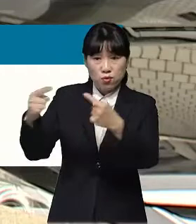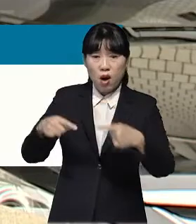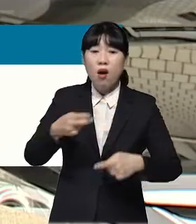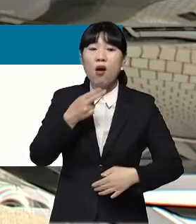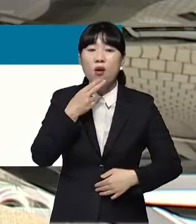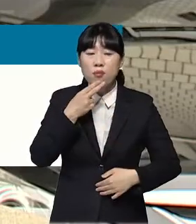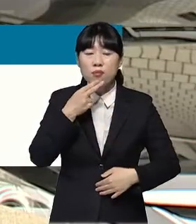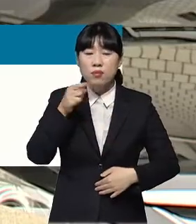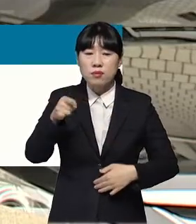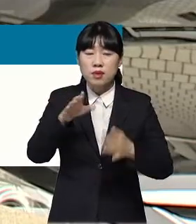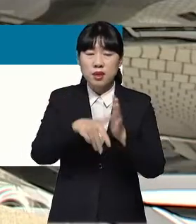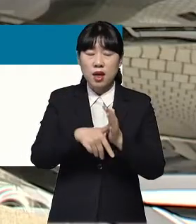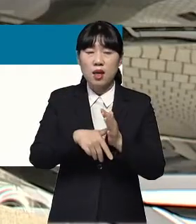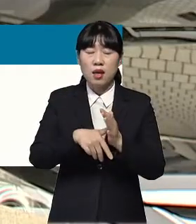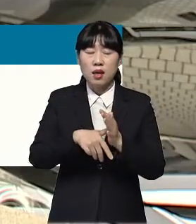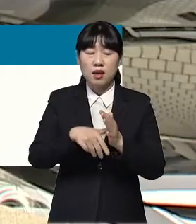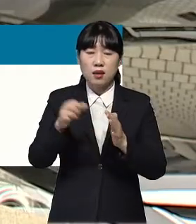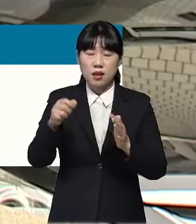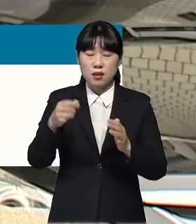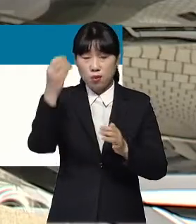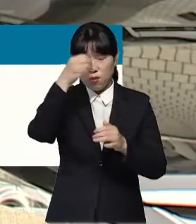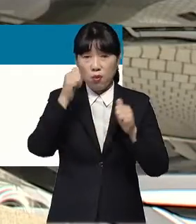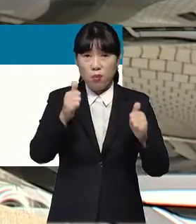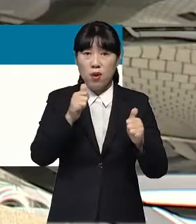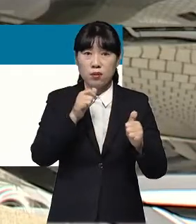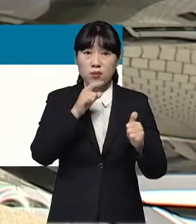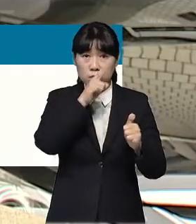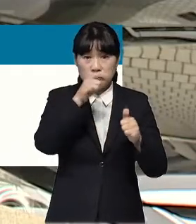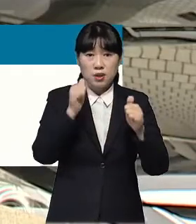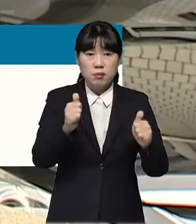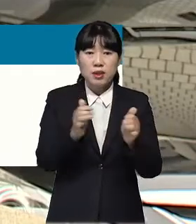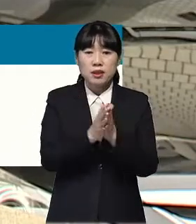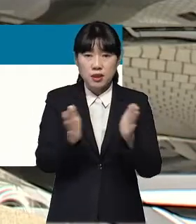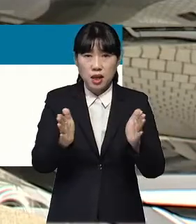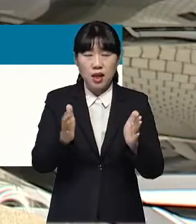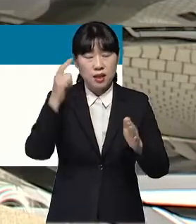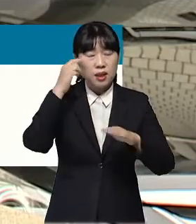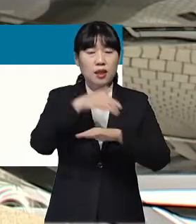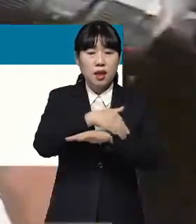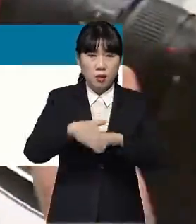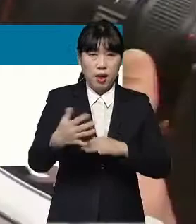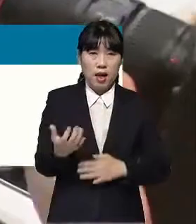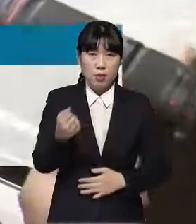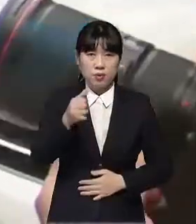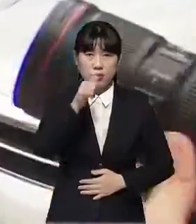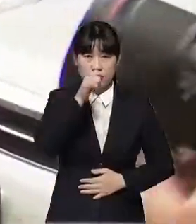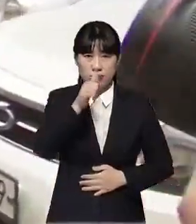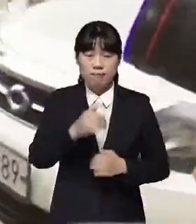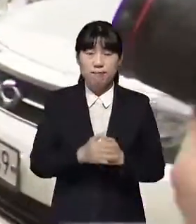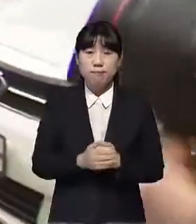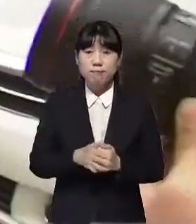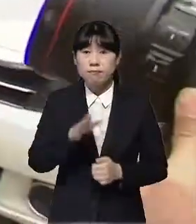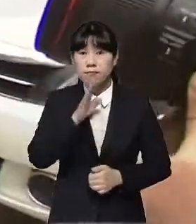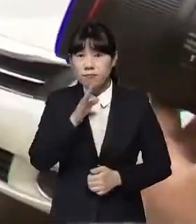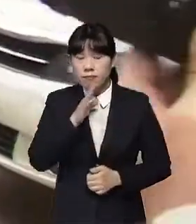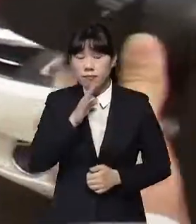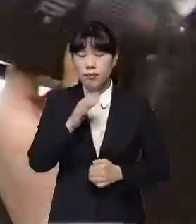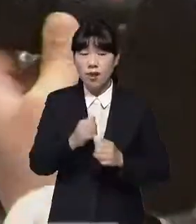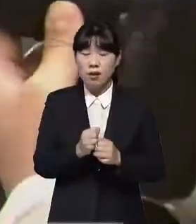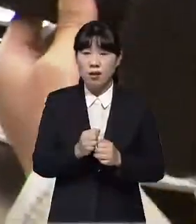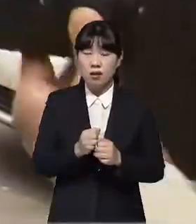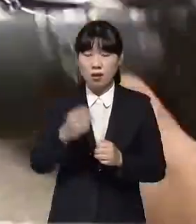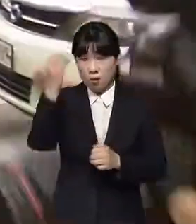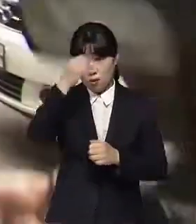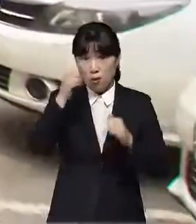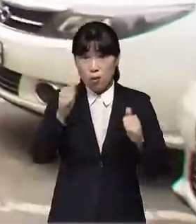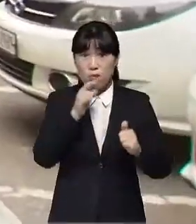상태에서 항소가 시작이 될 수 있도록 그렇게 준비할 계획을 가지고 있습니다. 사실상 항소심